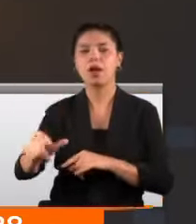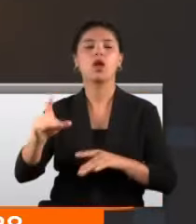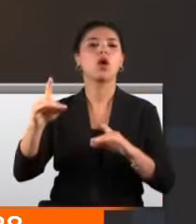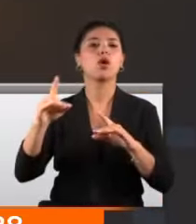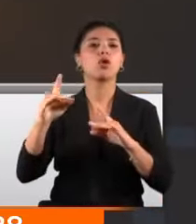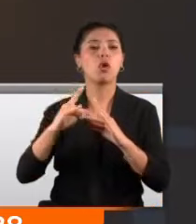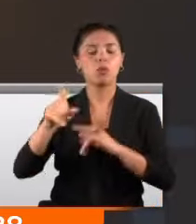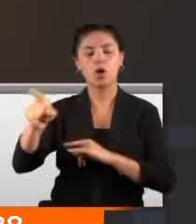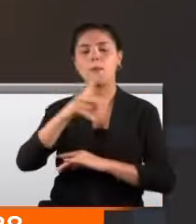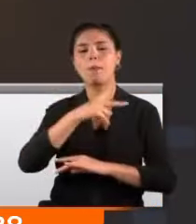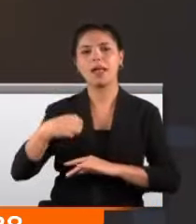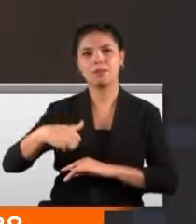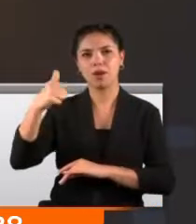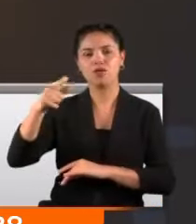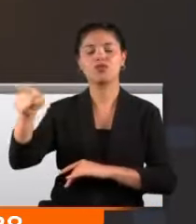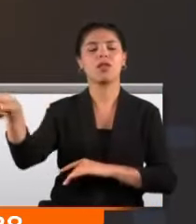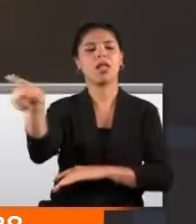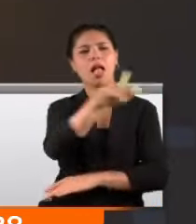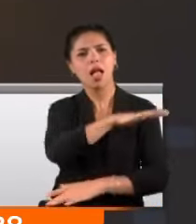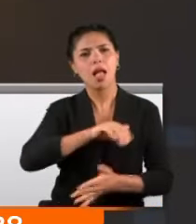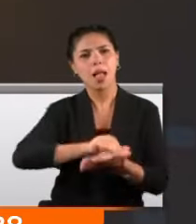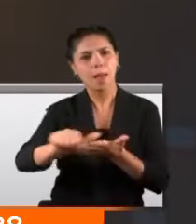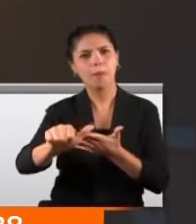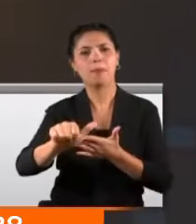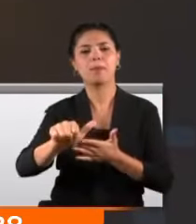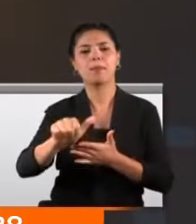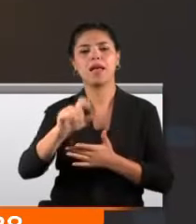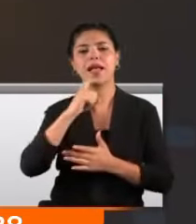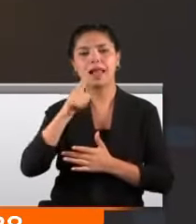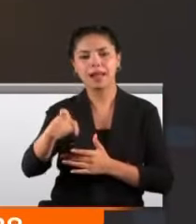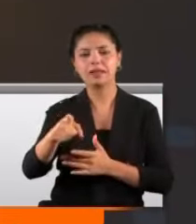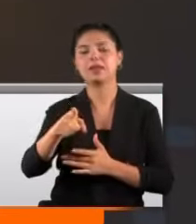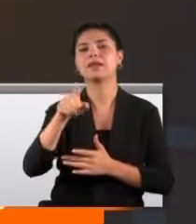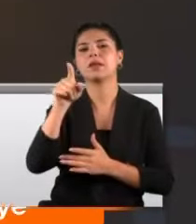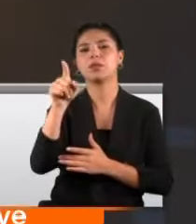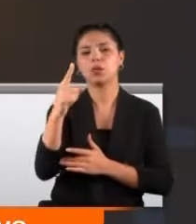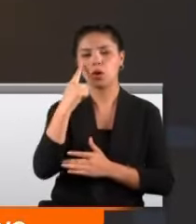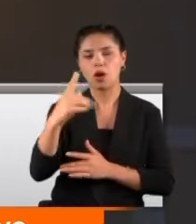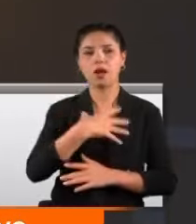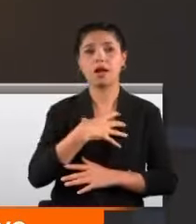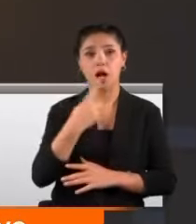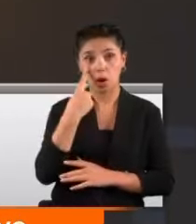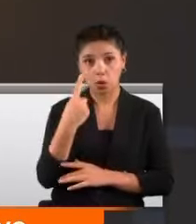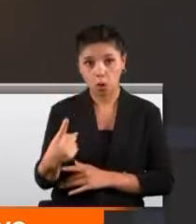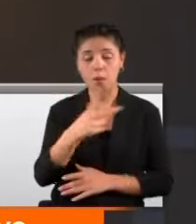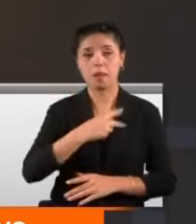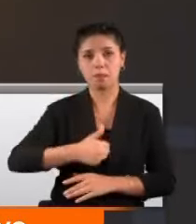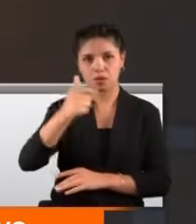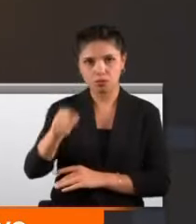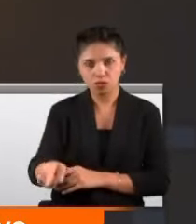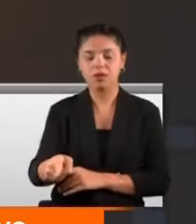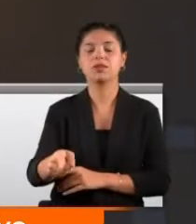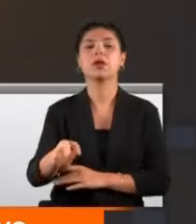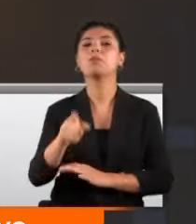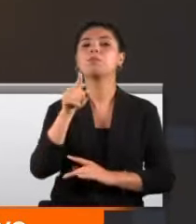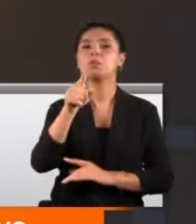Başkanı Nevzat Karasu da AK Parti'ye katıldı. Elazığ Bükardı Belde Belediye Başkanı Ali Açmaz, Konya Doğanhisar Belediye Başkanı Ali